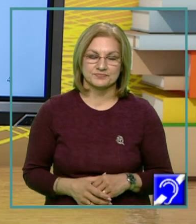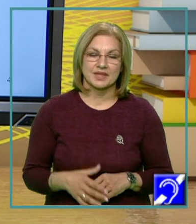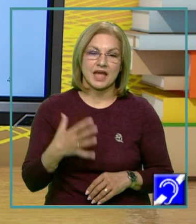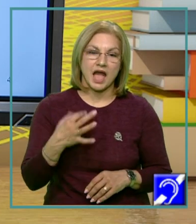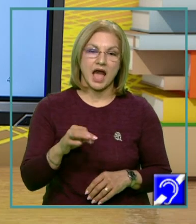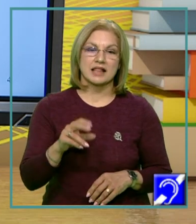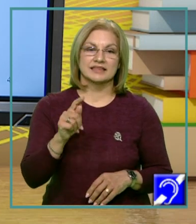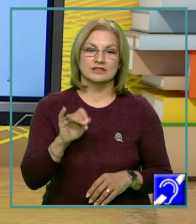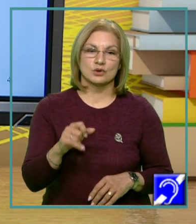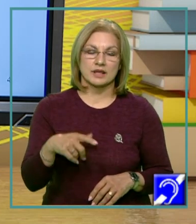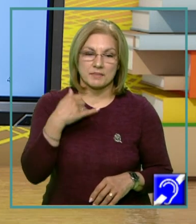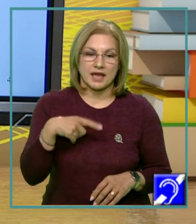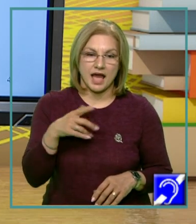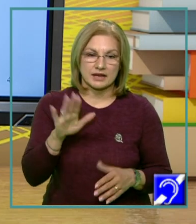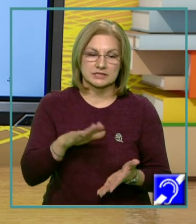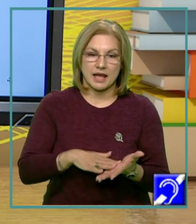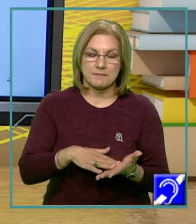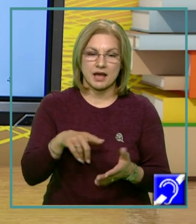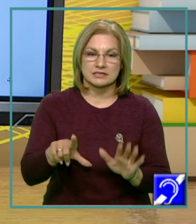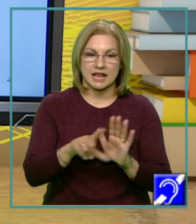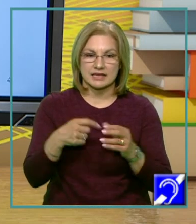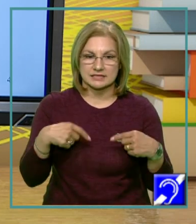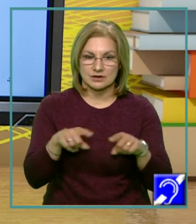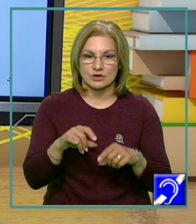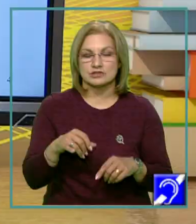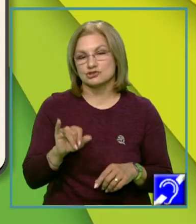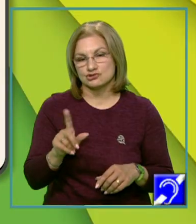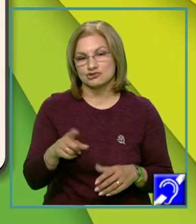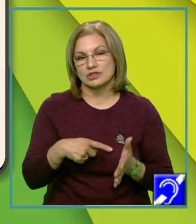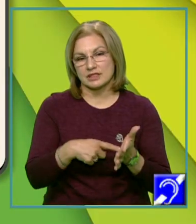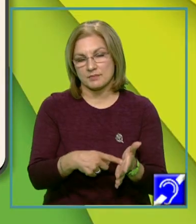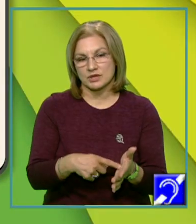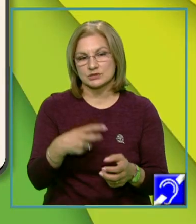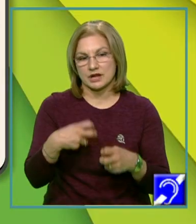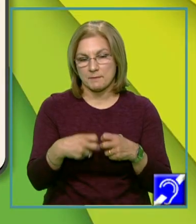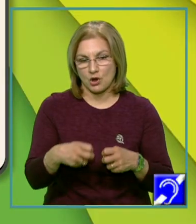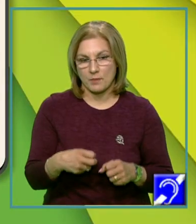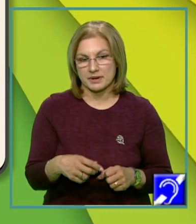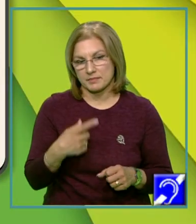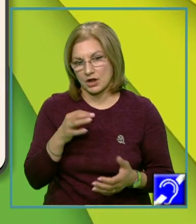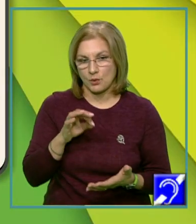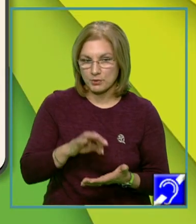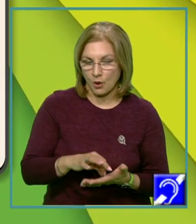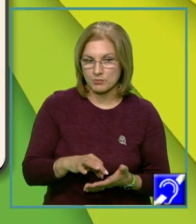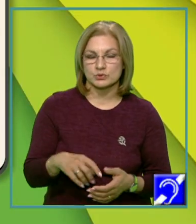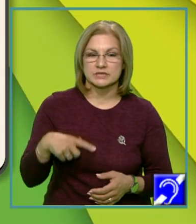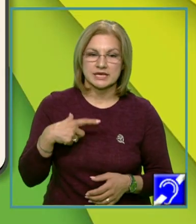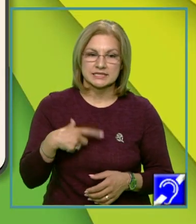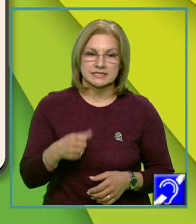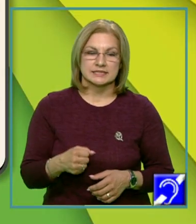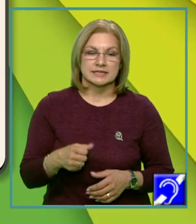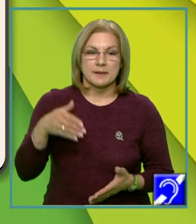care stau la baza lecției noastre și în demonstrarea problemelor propuse sunt